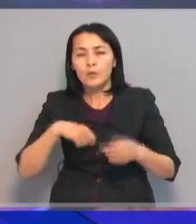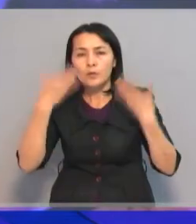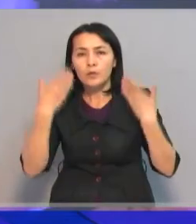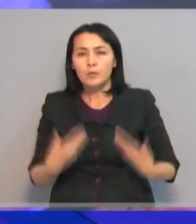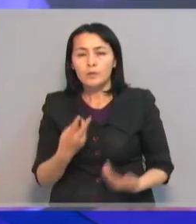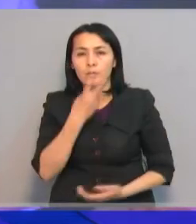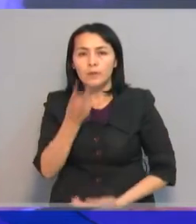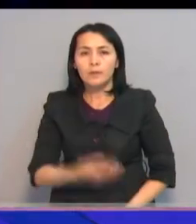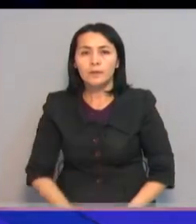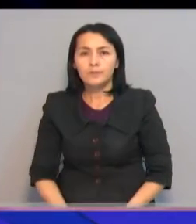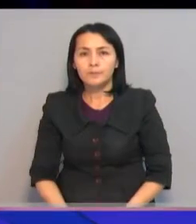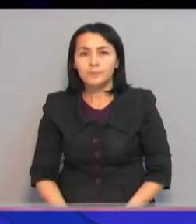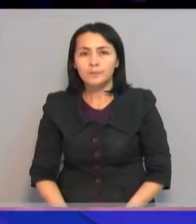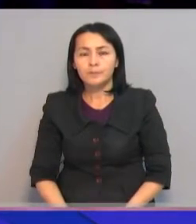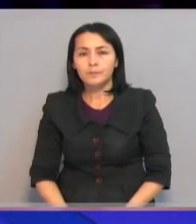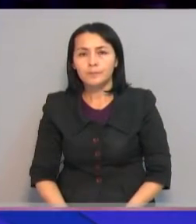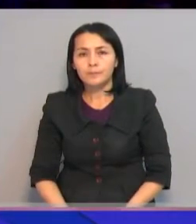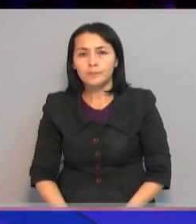өзі көреді.